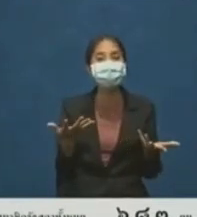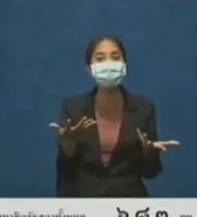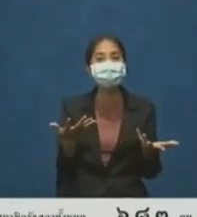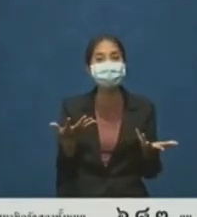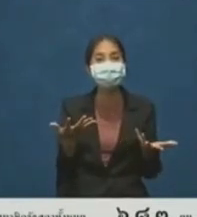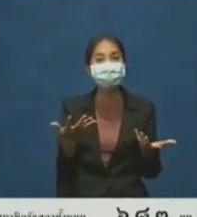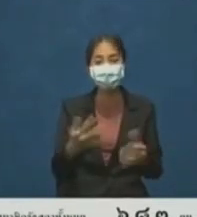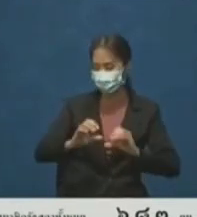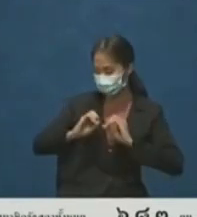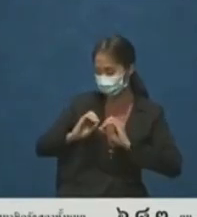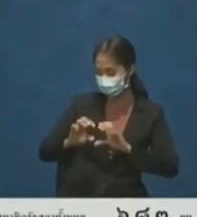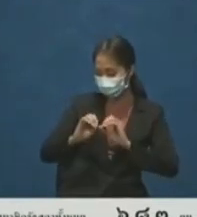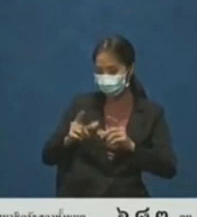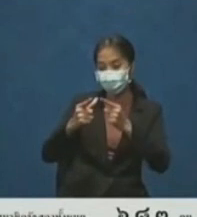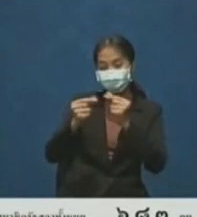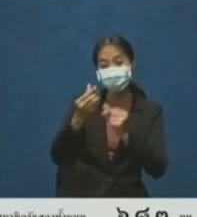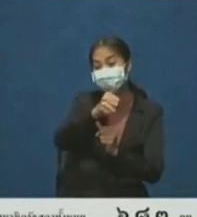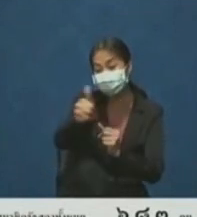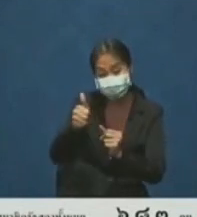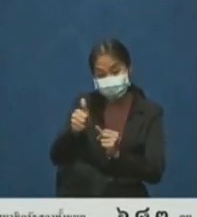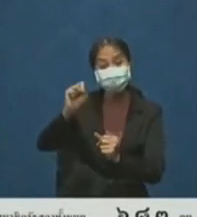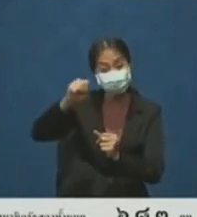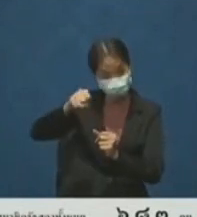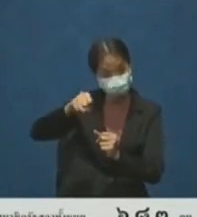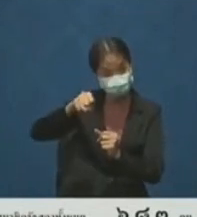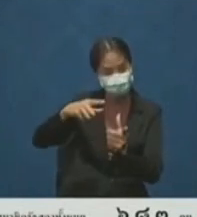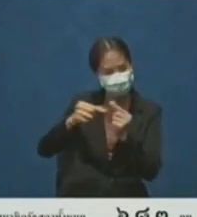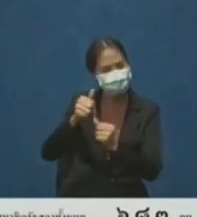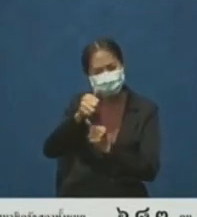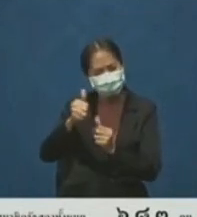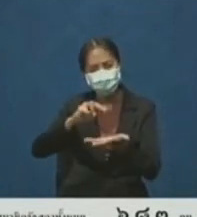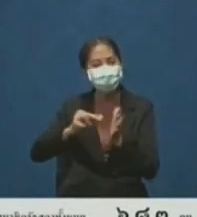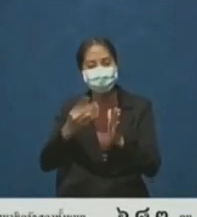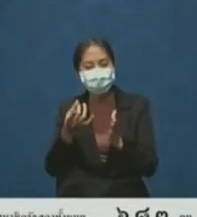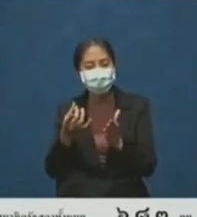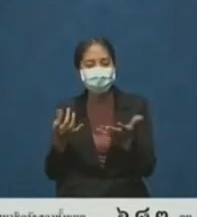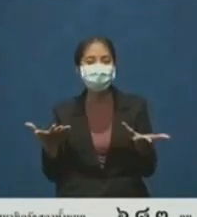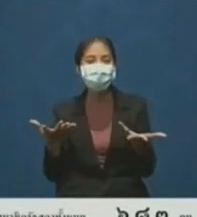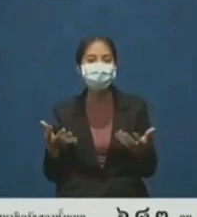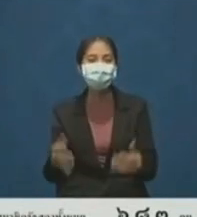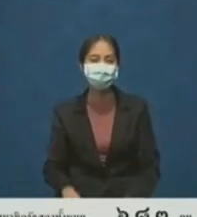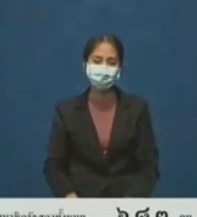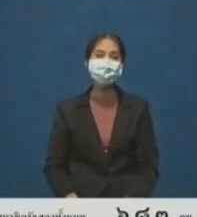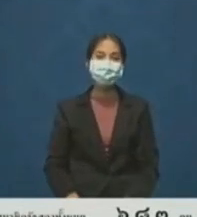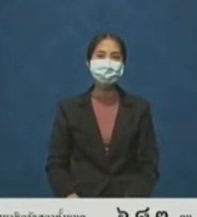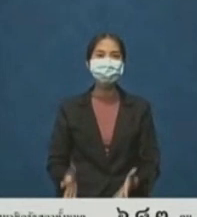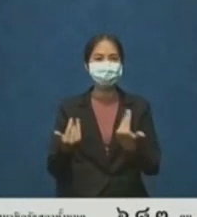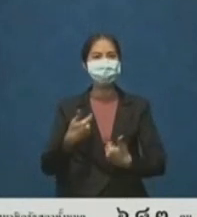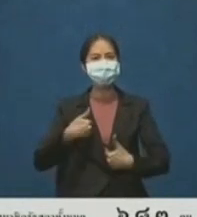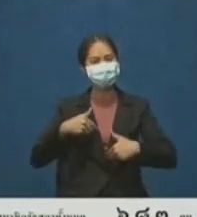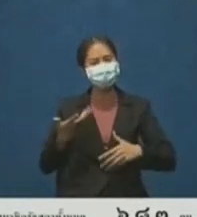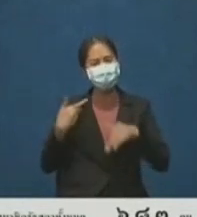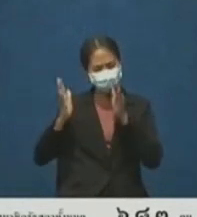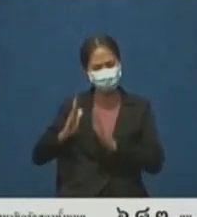คือสอนแต่สิ่งที่ดีๆและความดีนั้นคืออะไรอันนี้เป็นคำถามที่ผมว่ามนุษยชา